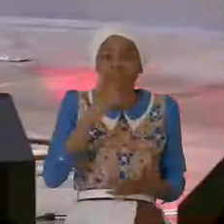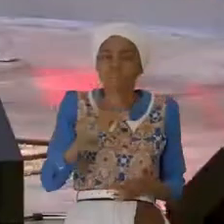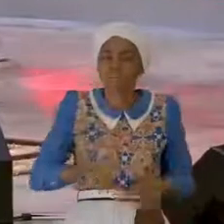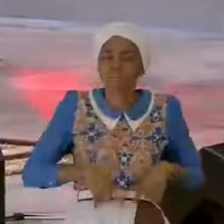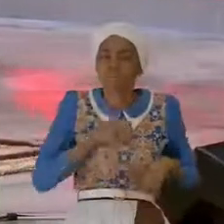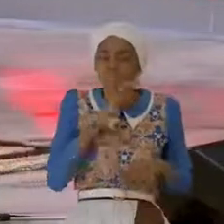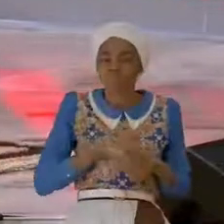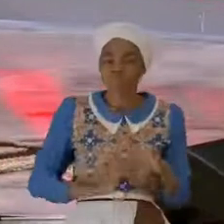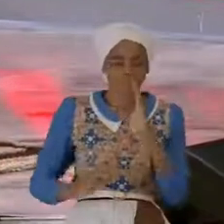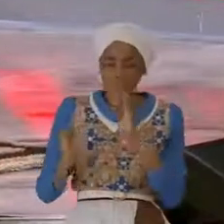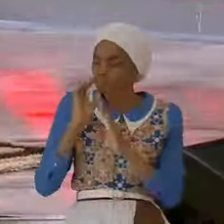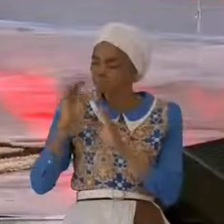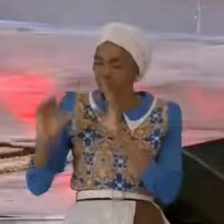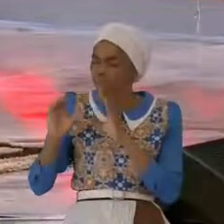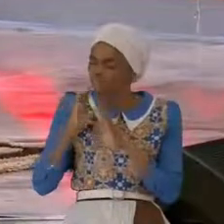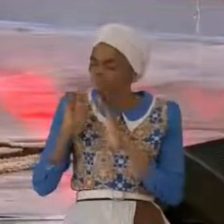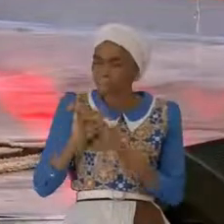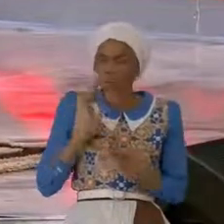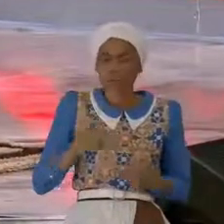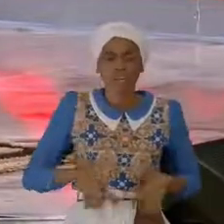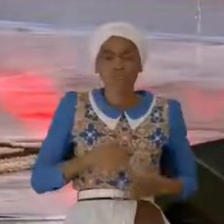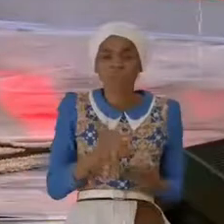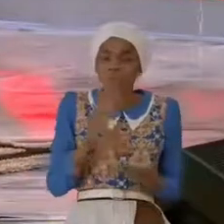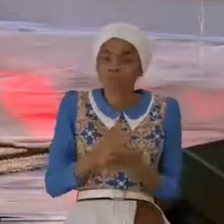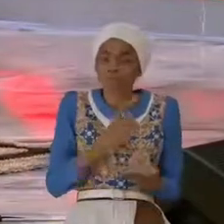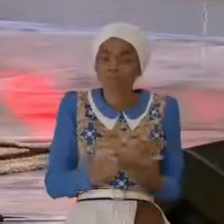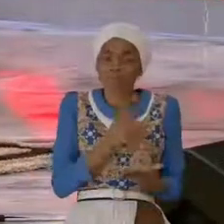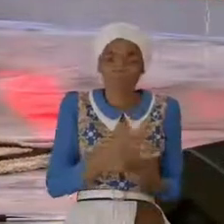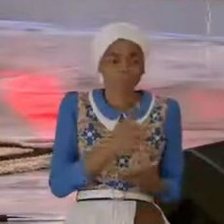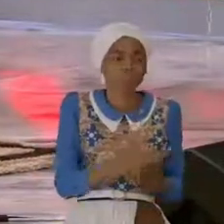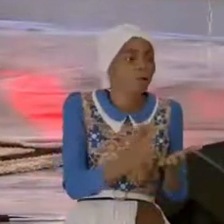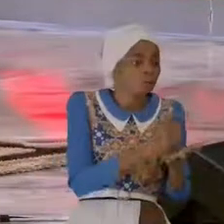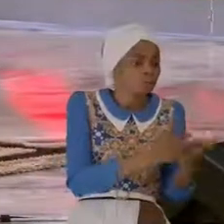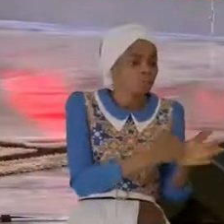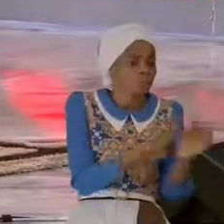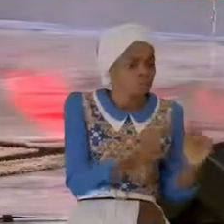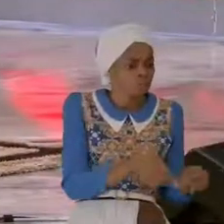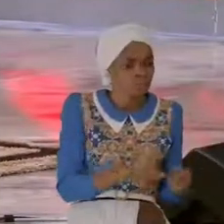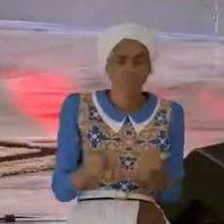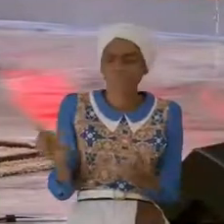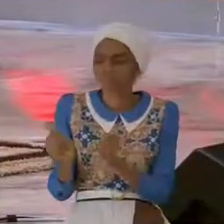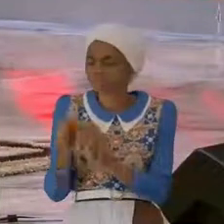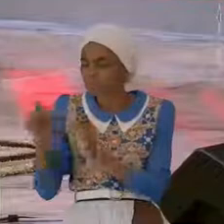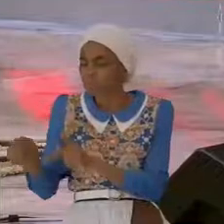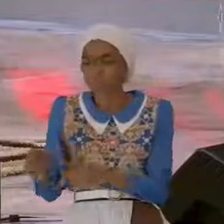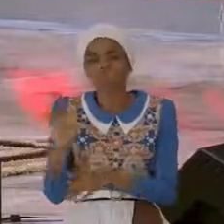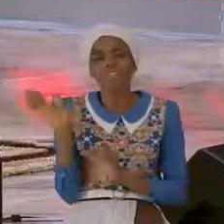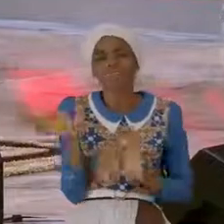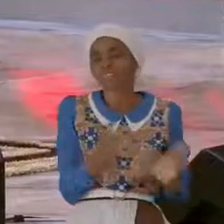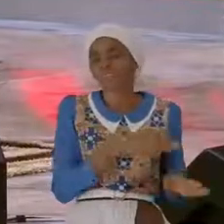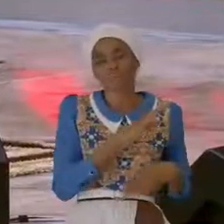maintenant. Votre vie maintenant, c'est une vie d'argument, argumenté au sujet de ceci et cela. Laissez toutes ces